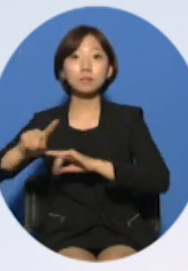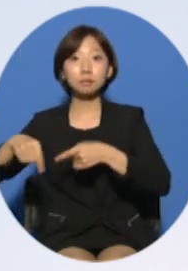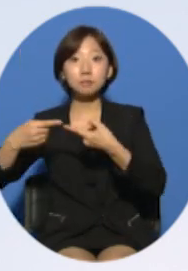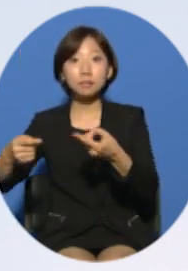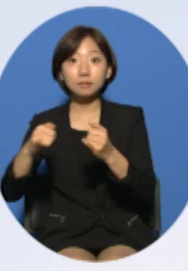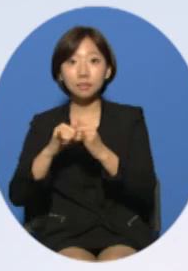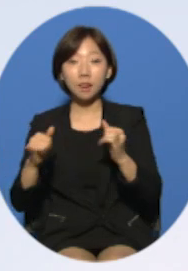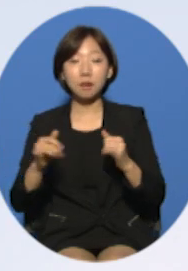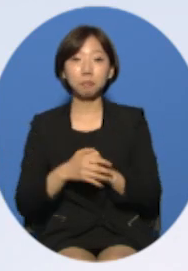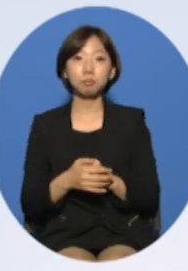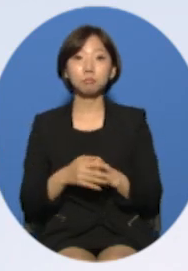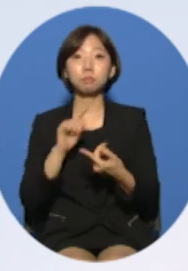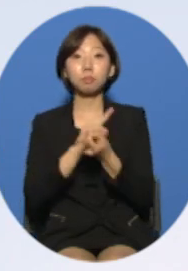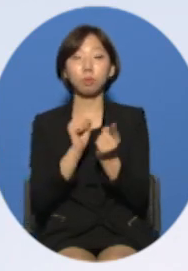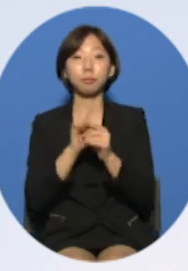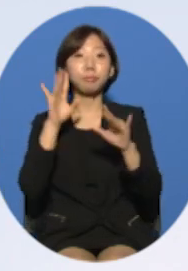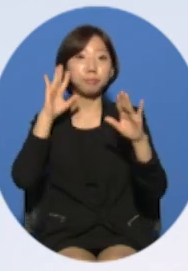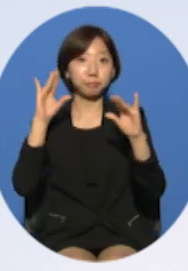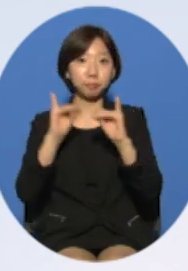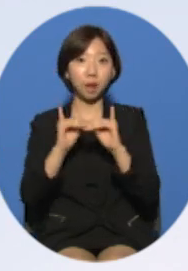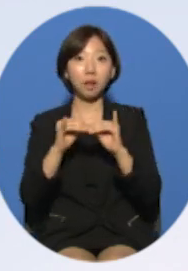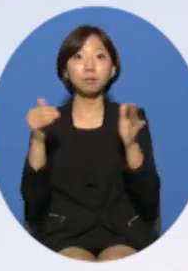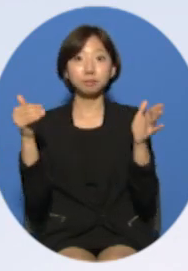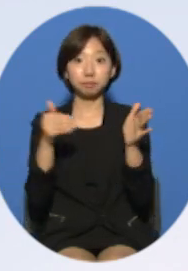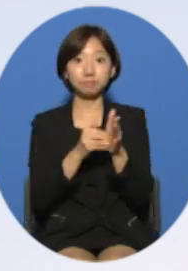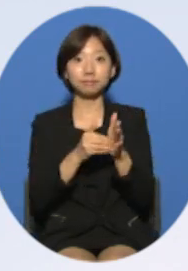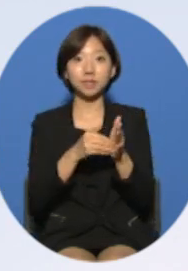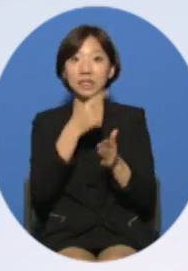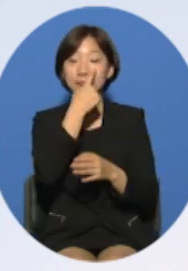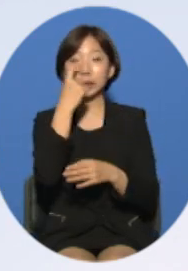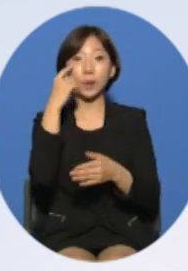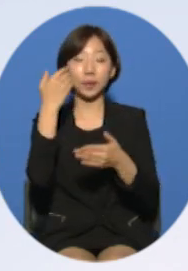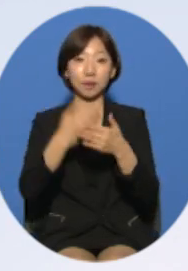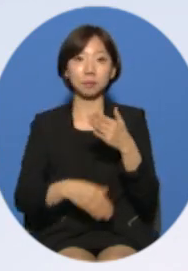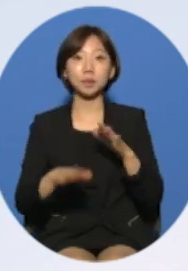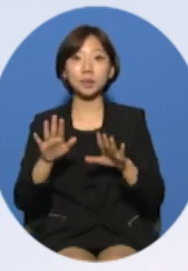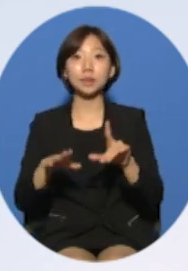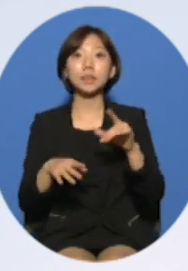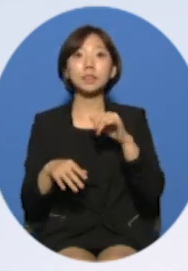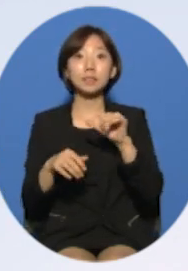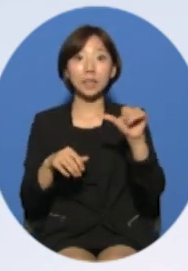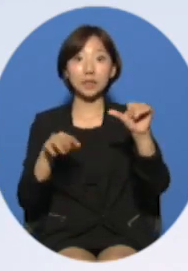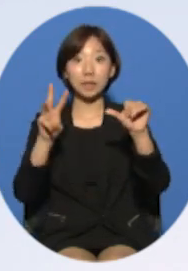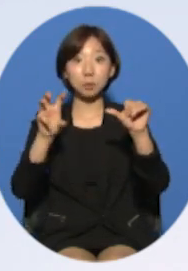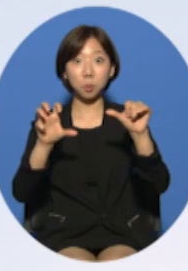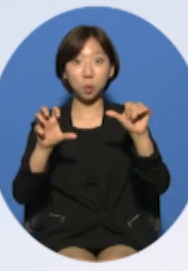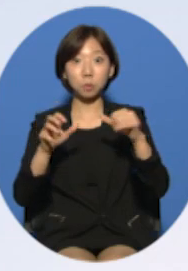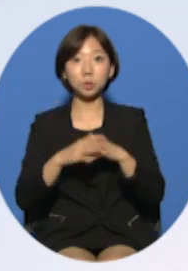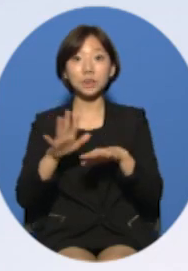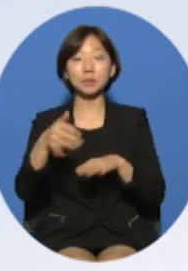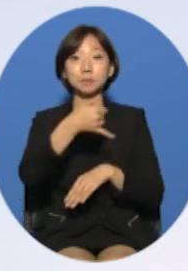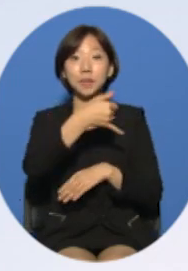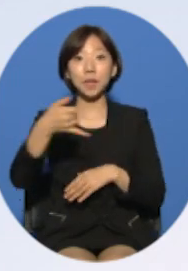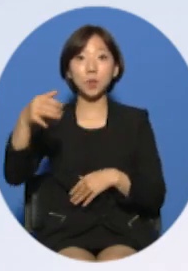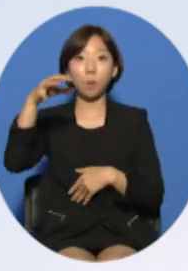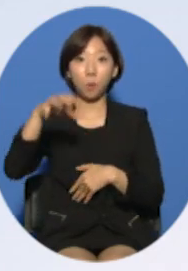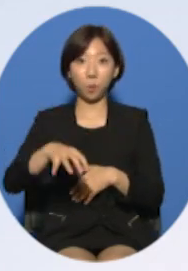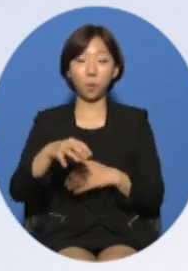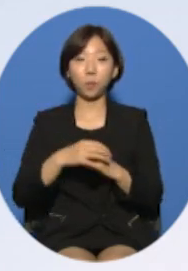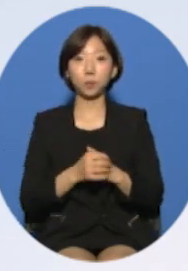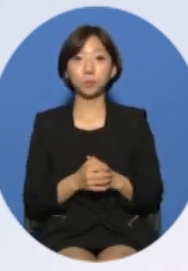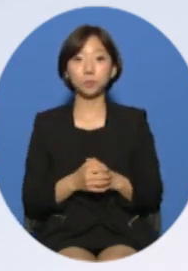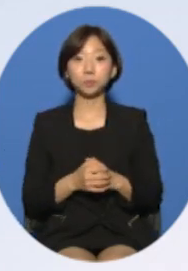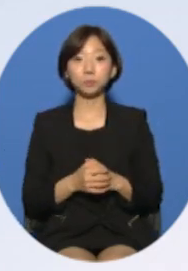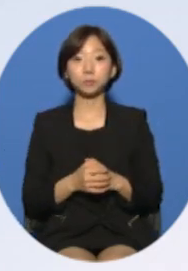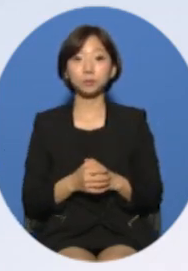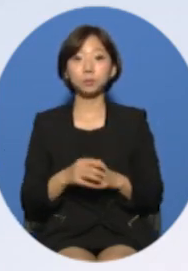네, 네. 그 이 증거가 남는 거죠. 그렇죠. 지금 네. 5시 35분, 지금 현재 이 시각 세종특별자치시 투표소